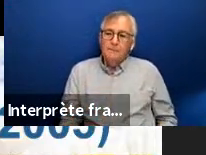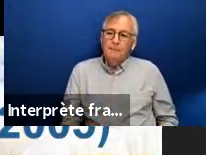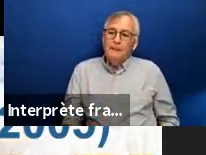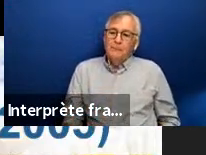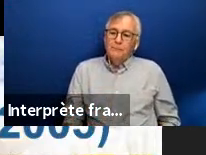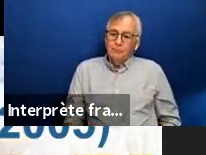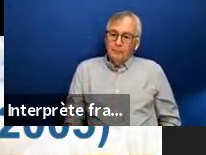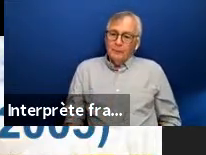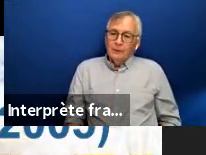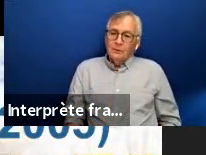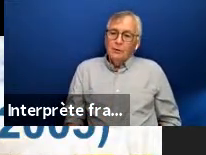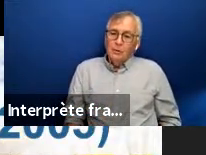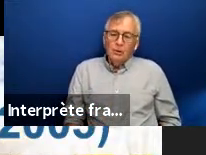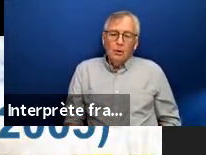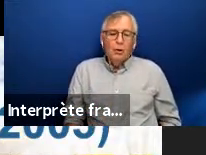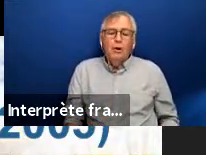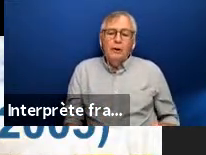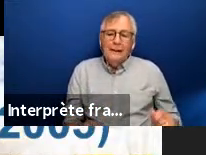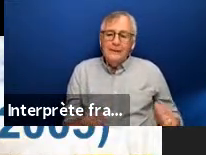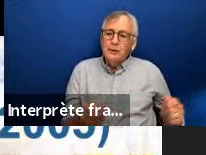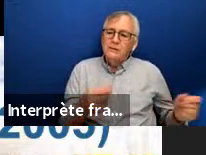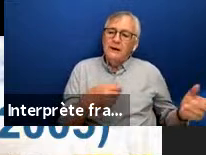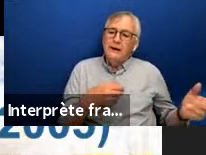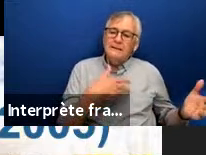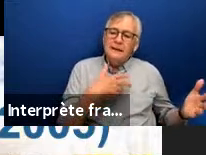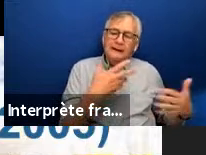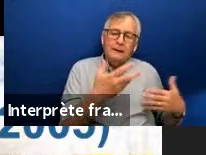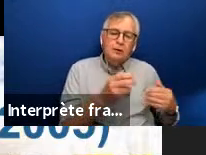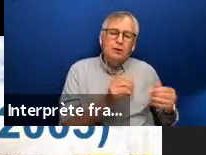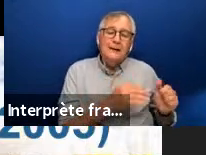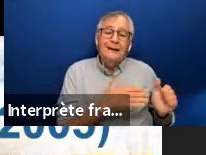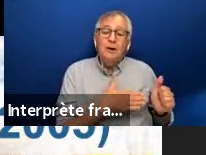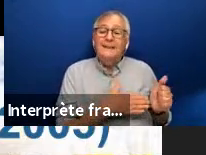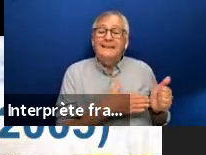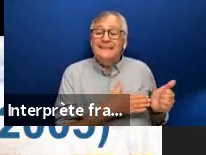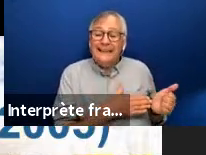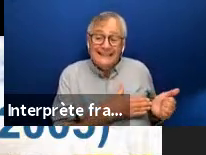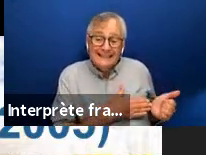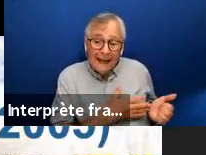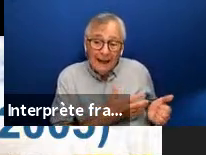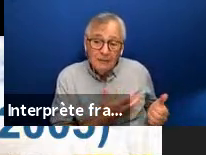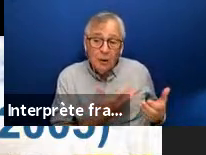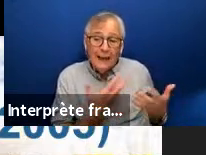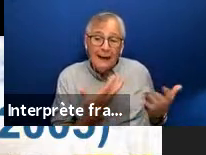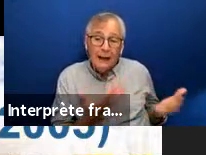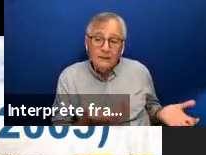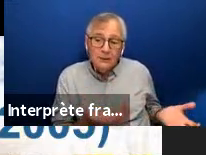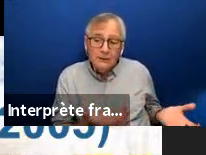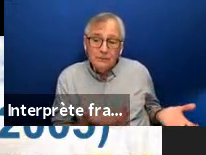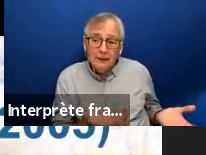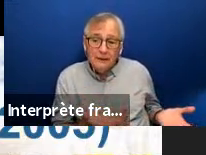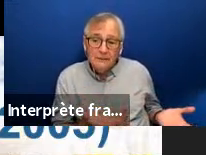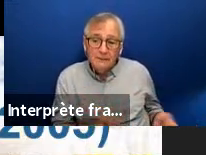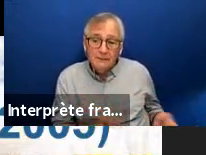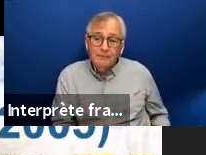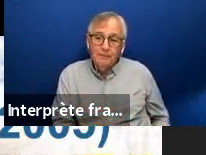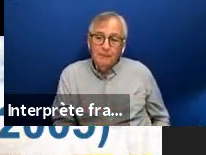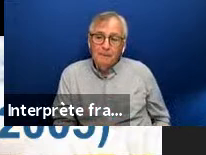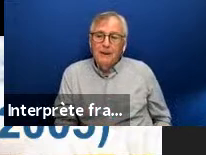québécoise. Donc, il y a quelques différences avec, je dirais qu'il y a des accents de la langue qui sont